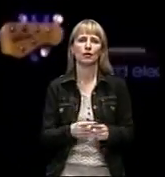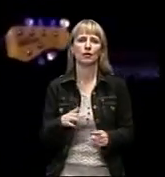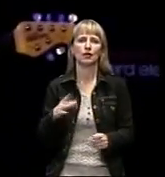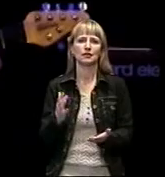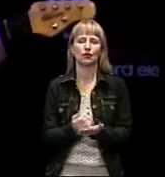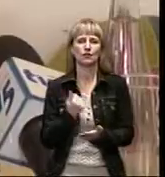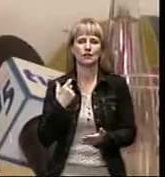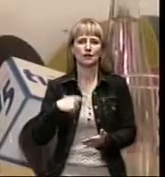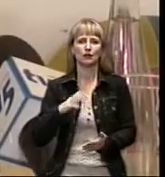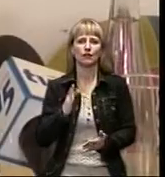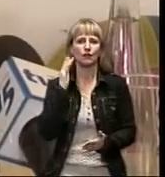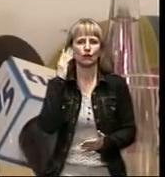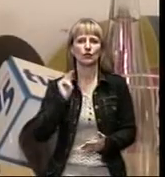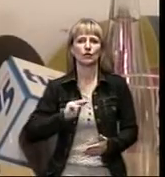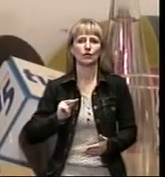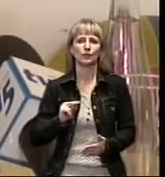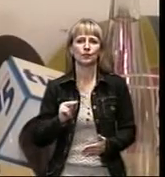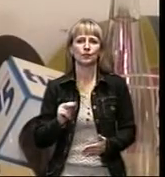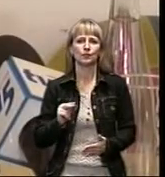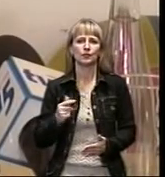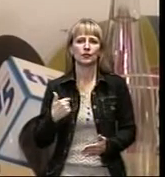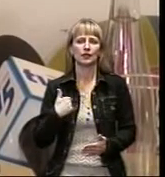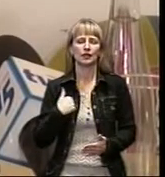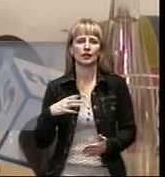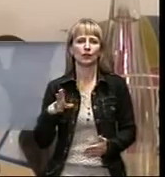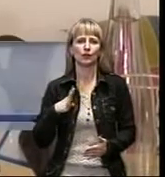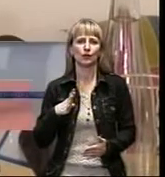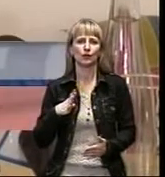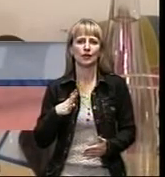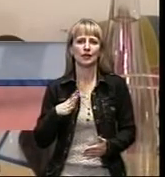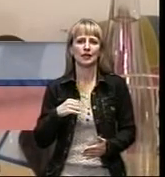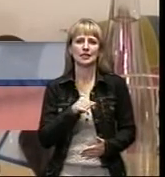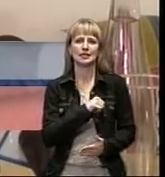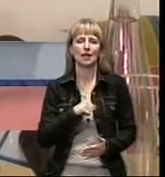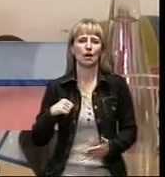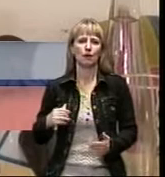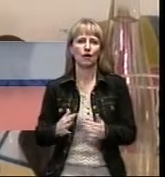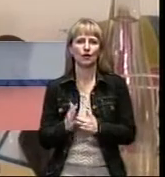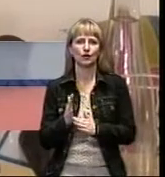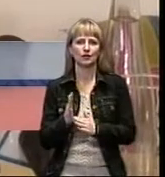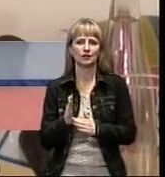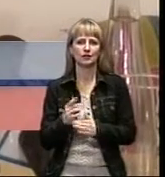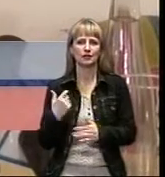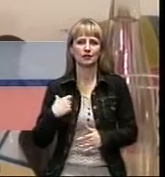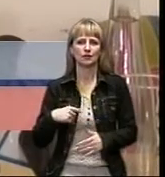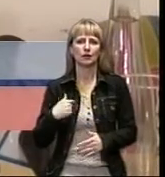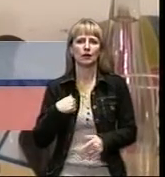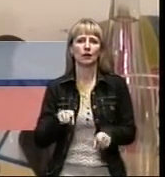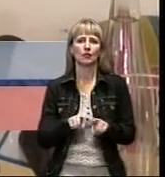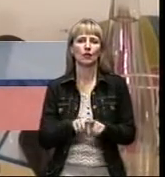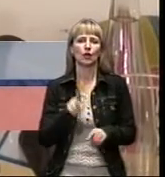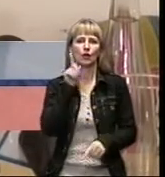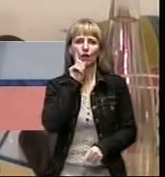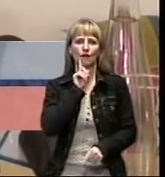у творчості. Я була відокремленою сама по собі, і мені так було